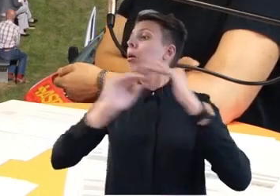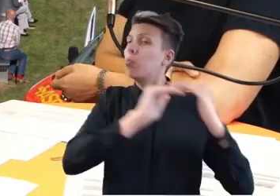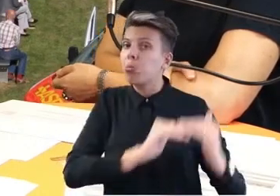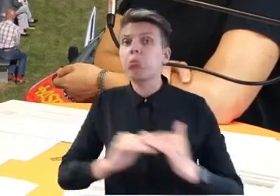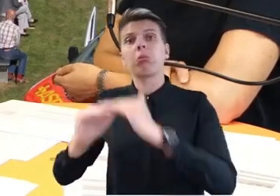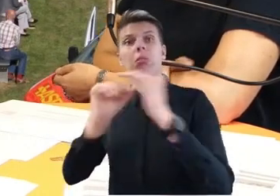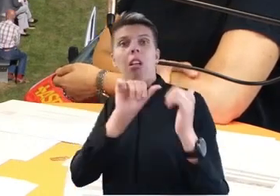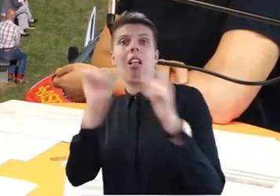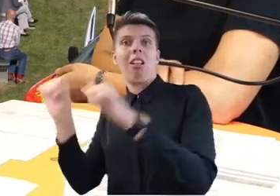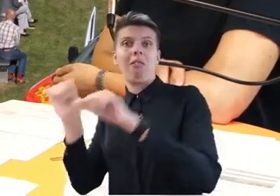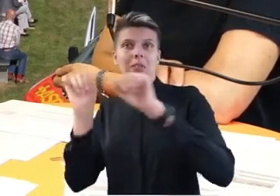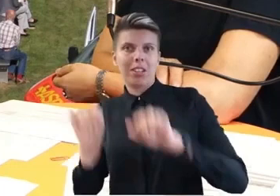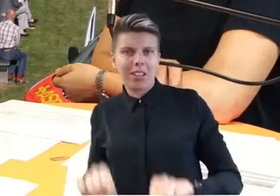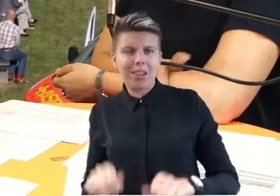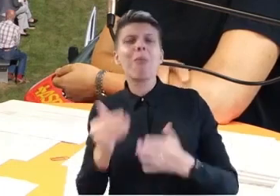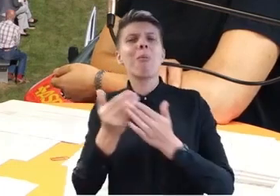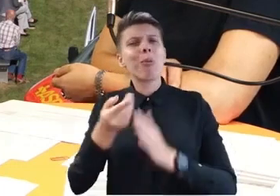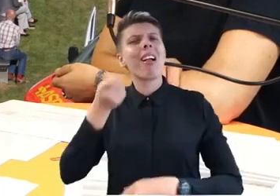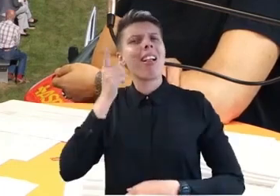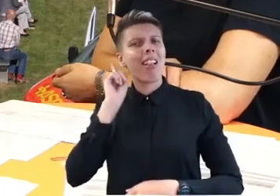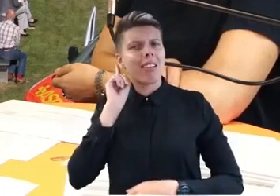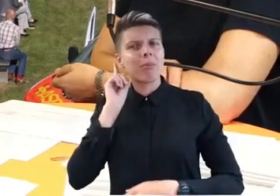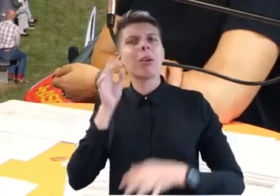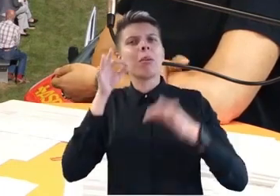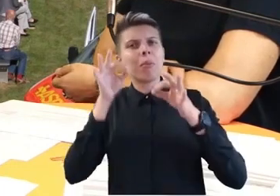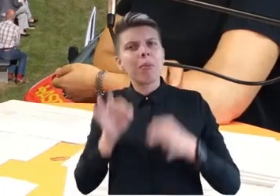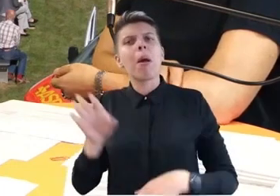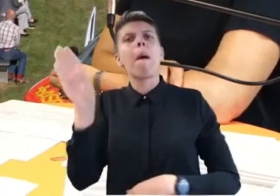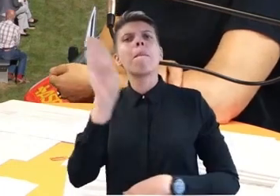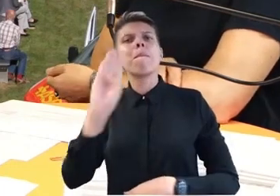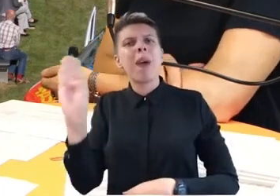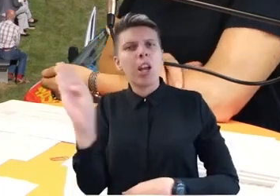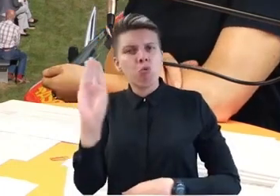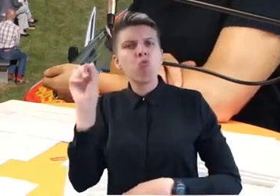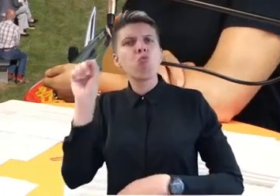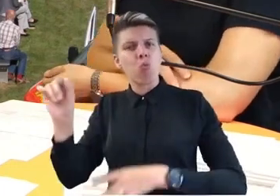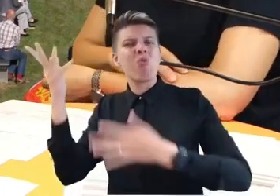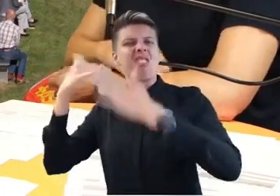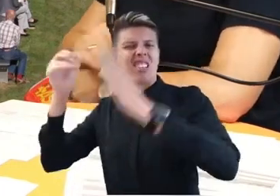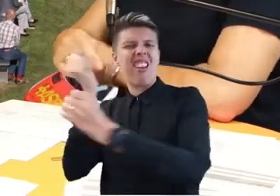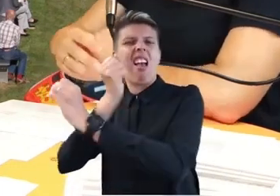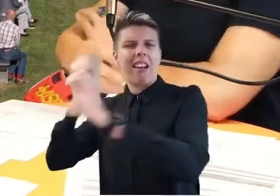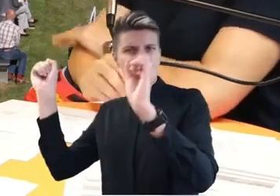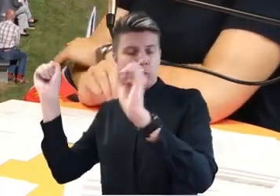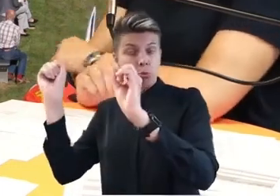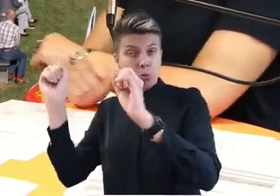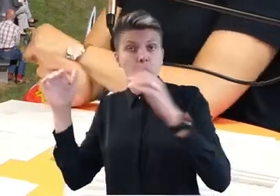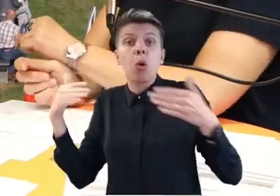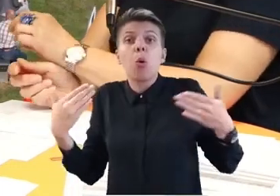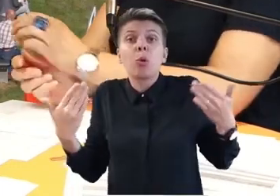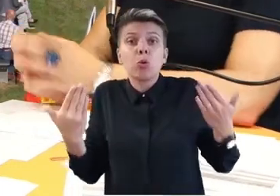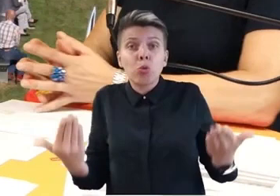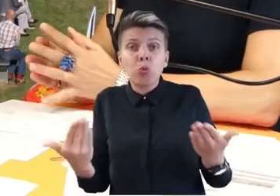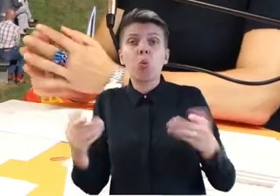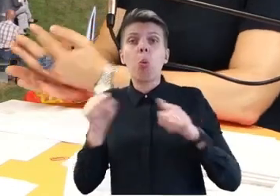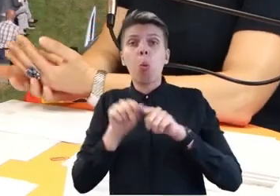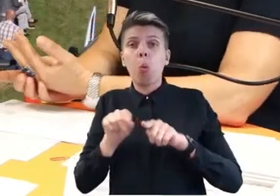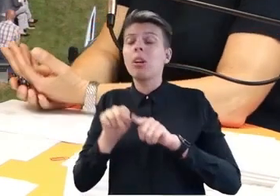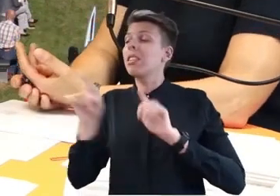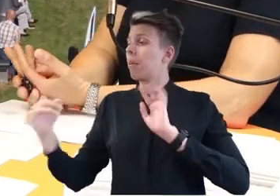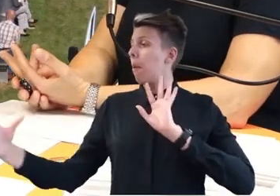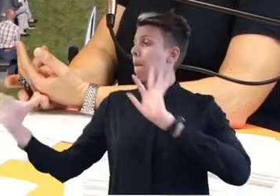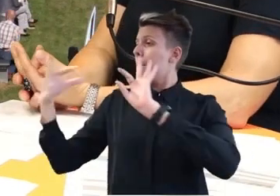zuletzt sie erinnern sich die explosion in beirut im libanon auch dies haben wir aufgegriffen